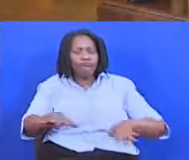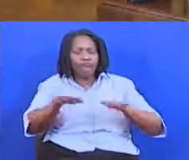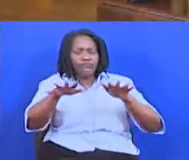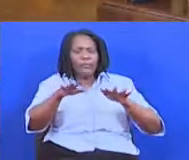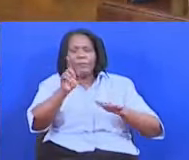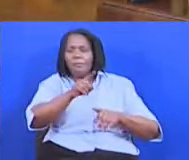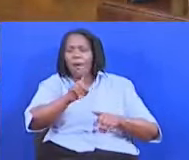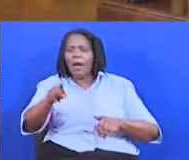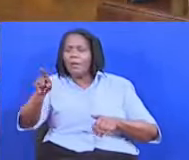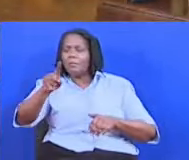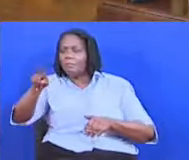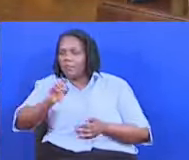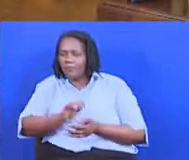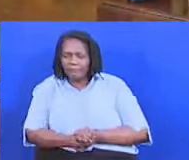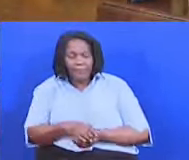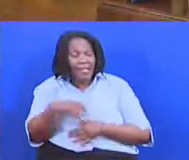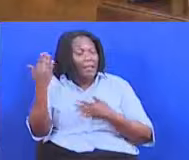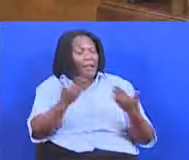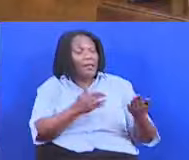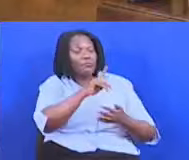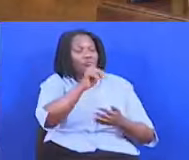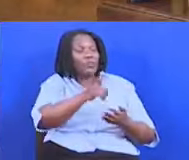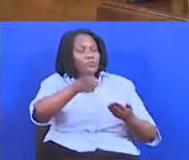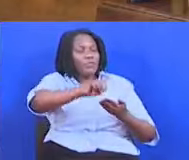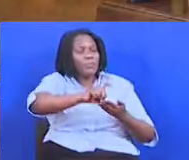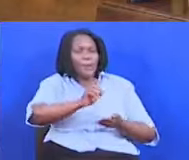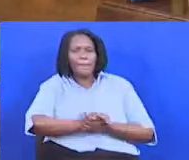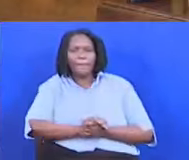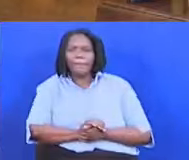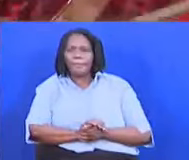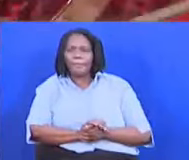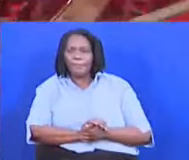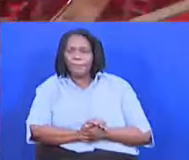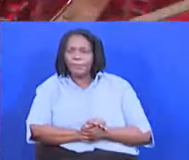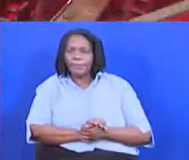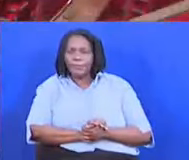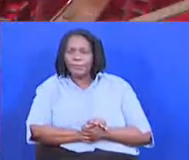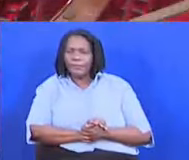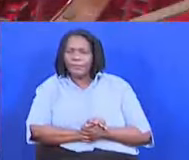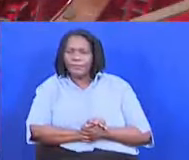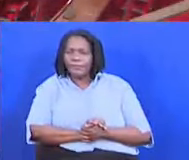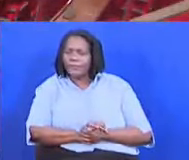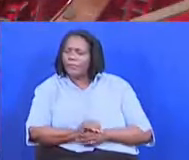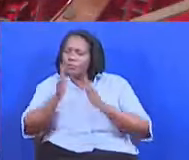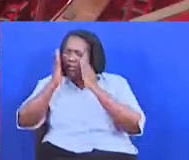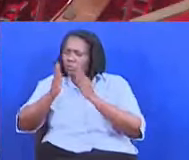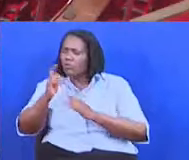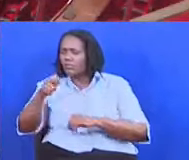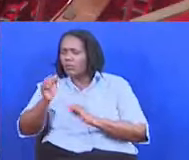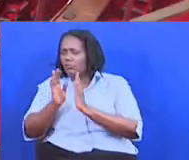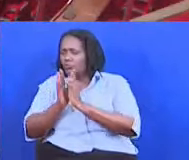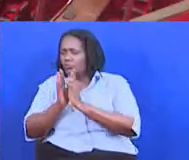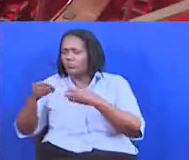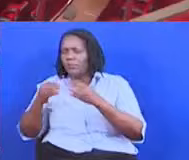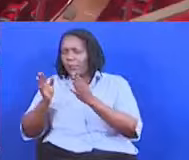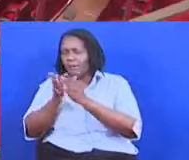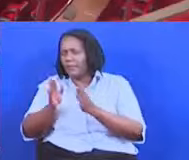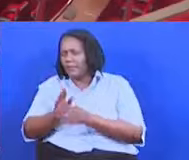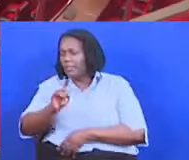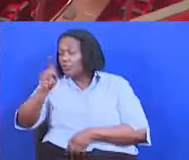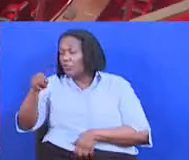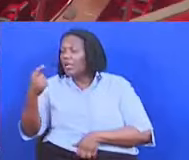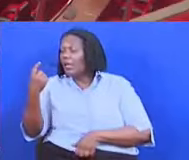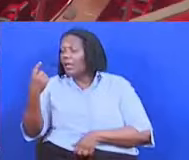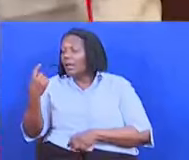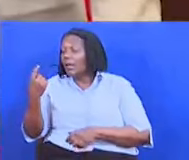Mheshimiwa Profesa Ndakidemi, swali la nyongeza. Nakushukuru sana Mheshimiwa Spika kwa kunipa nafasi ya kuuliza swali la